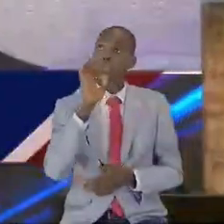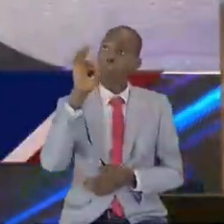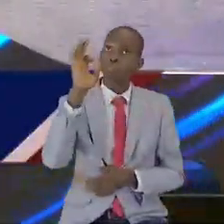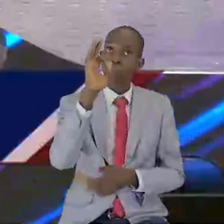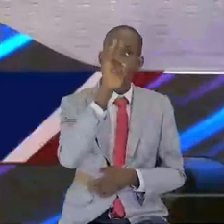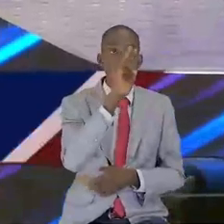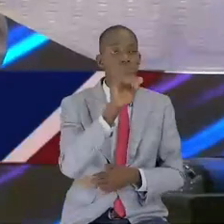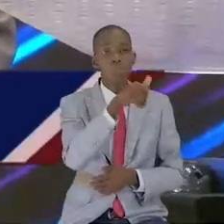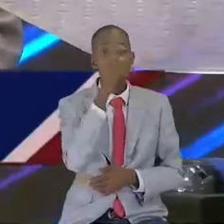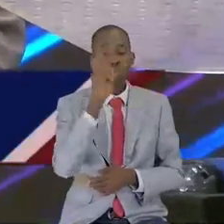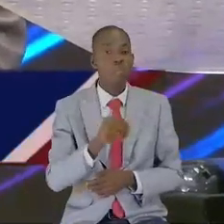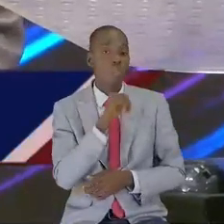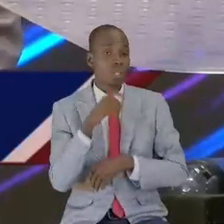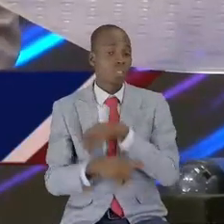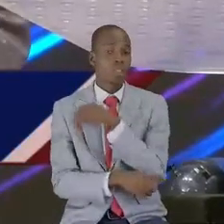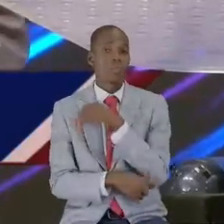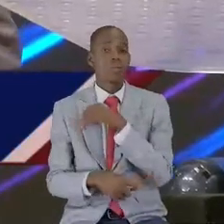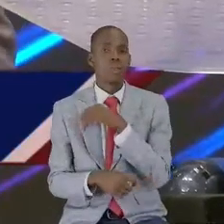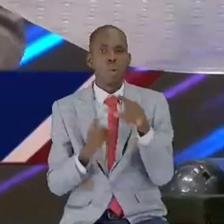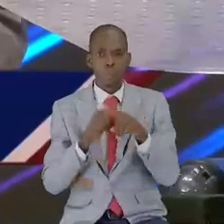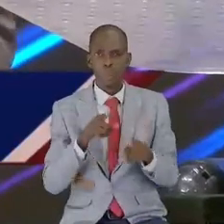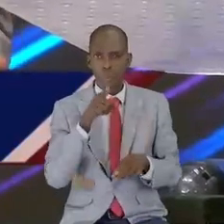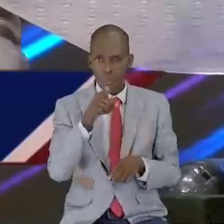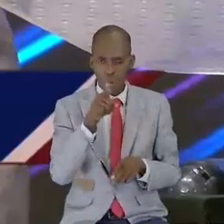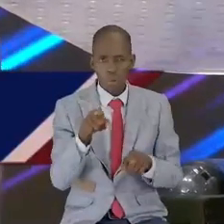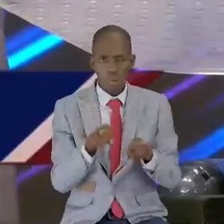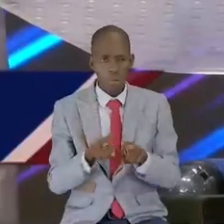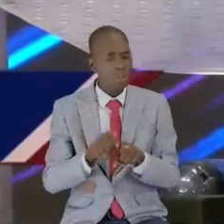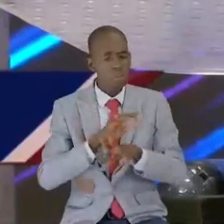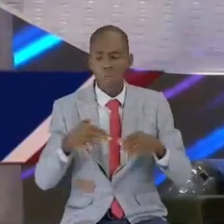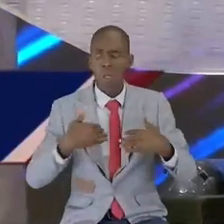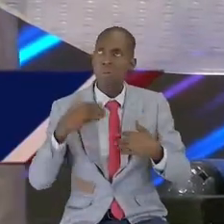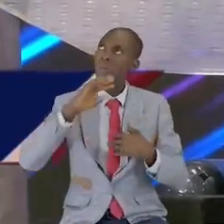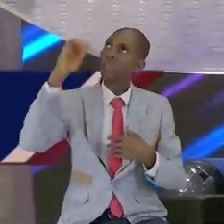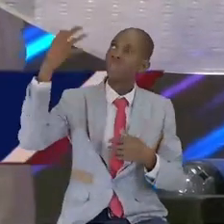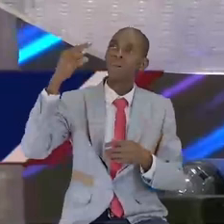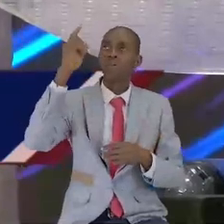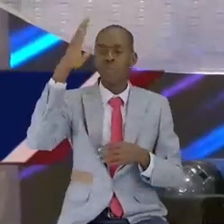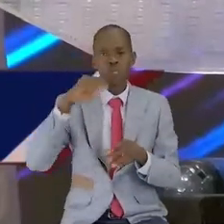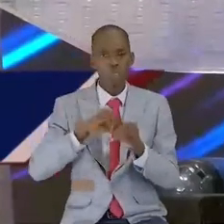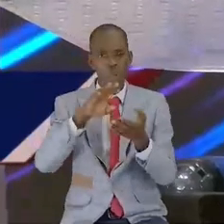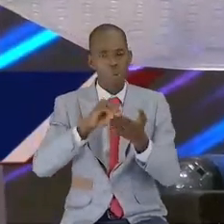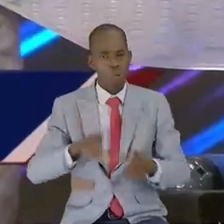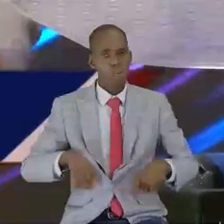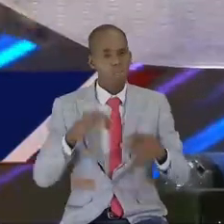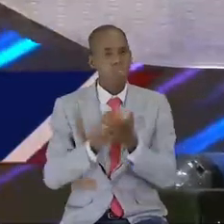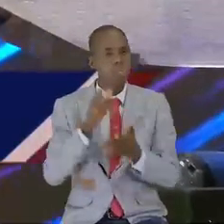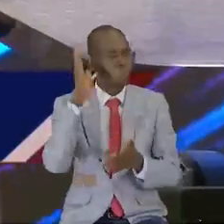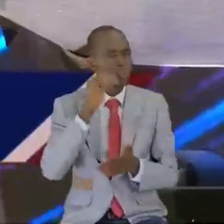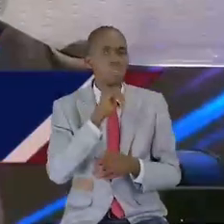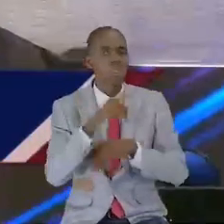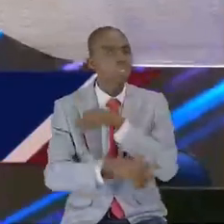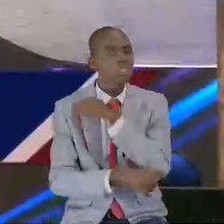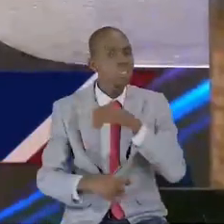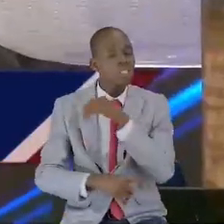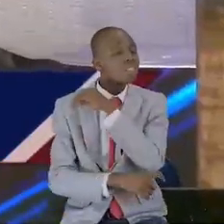Tu prêches que les autres ne doivent pas voler, mais tu n'as pas la grâce de Dieu dans ta vie. De ne pas voler,